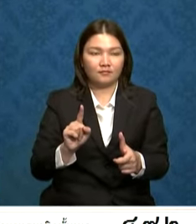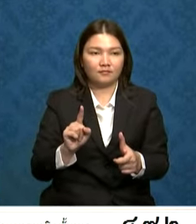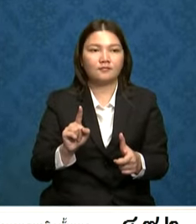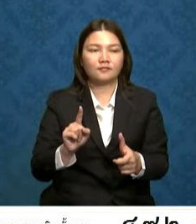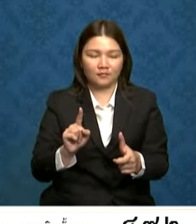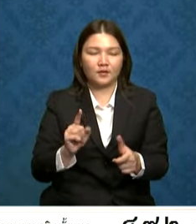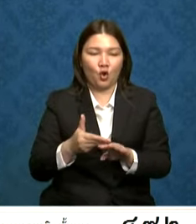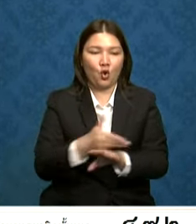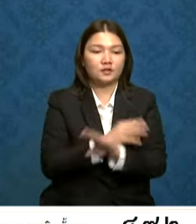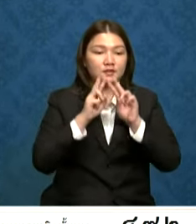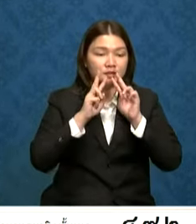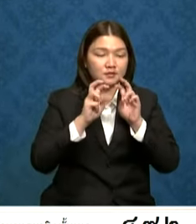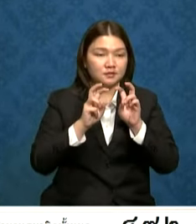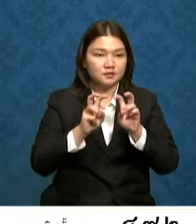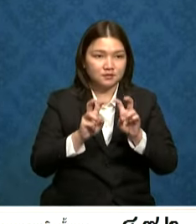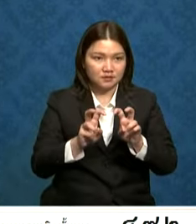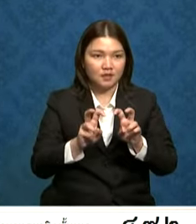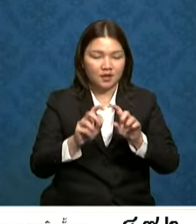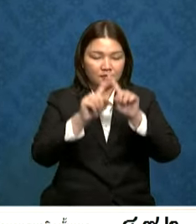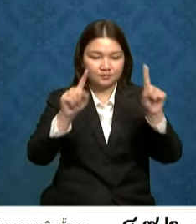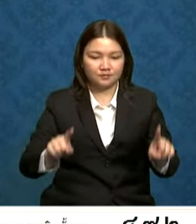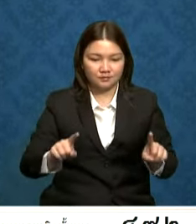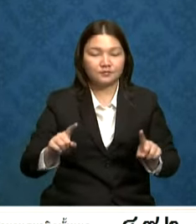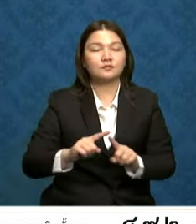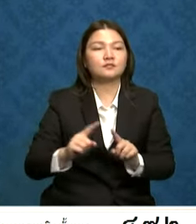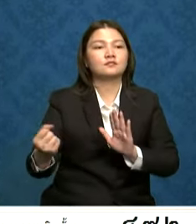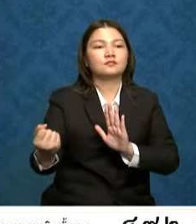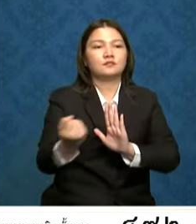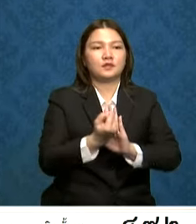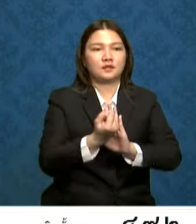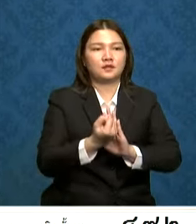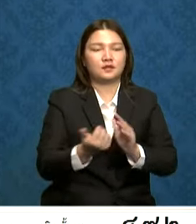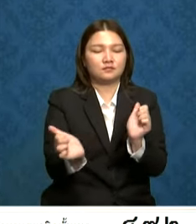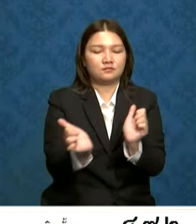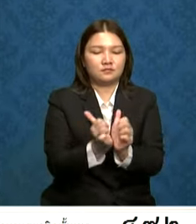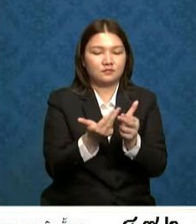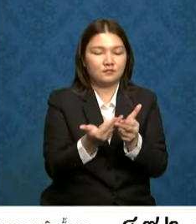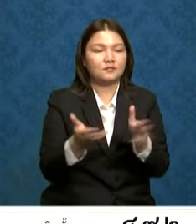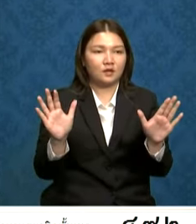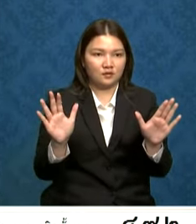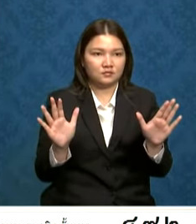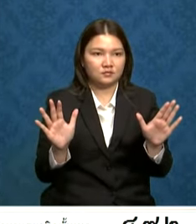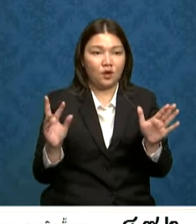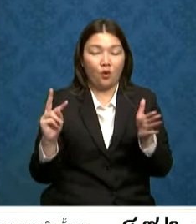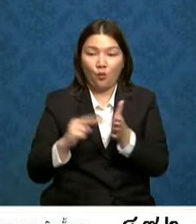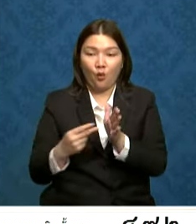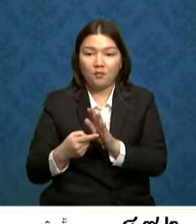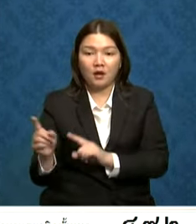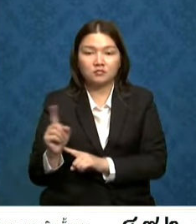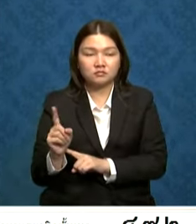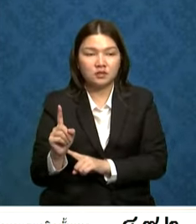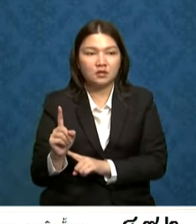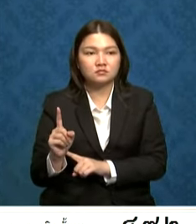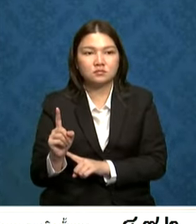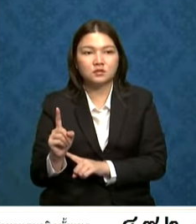ศึกษาแนวทางการตราพระบัญญัตินิรโทษกรรมมิใช่การพิจารณาหรือยกร่าง